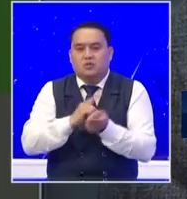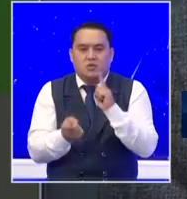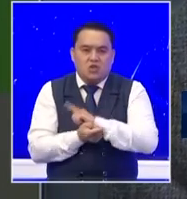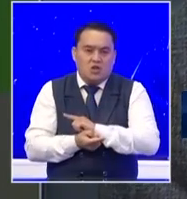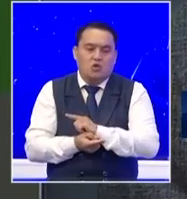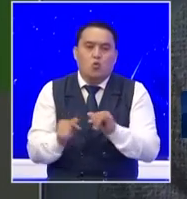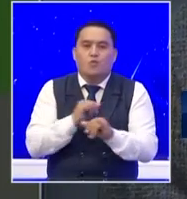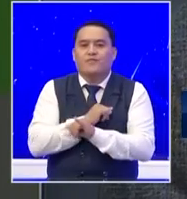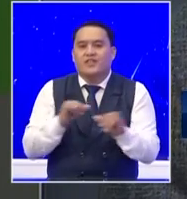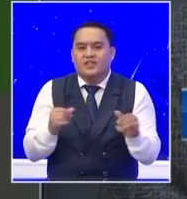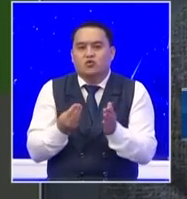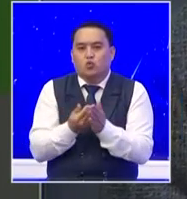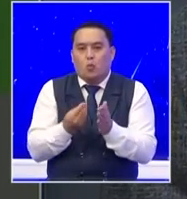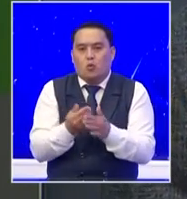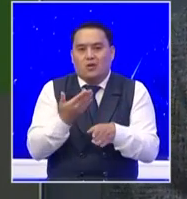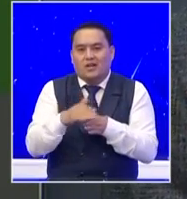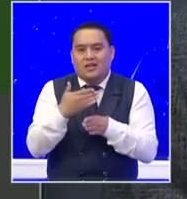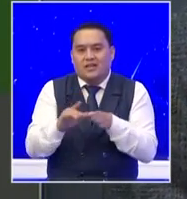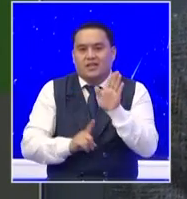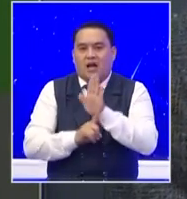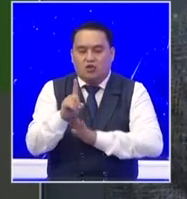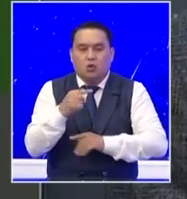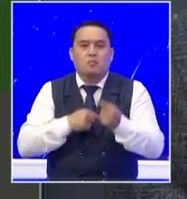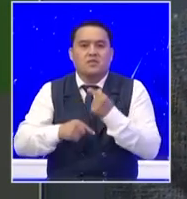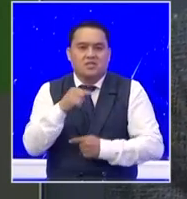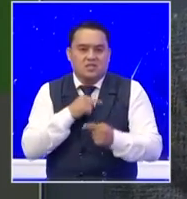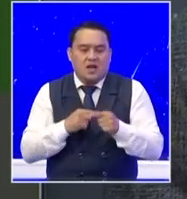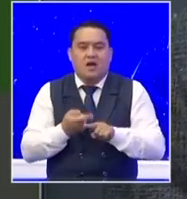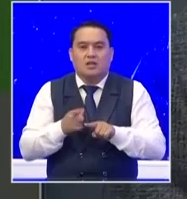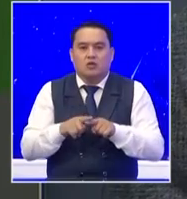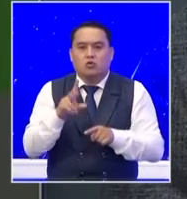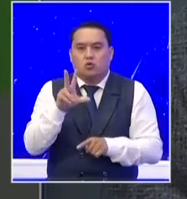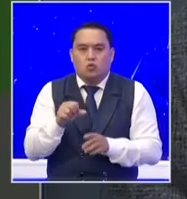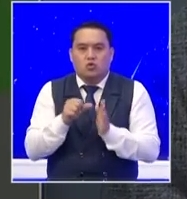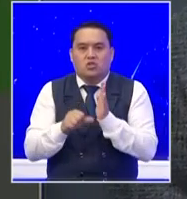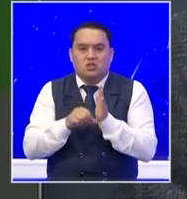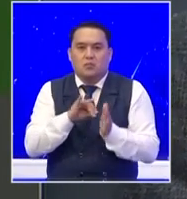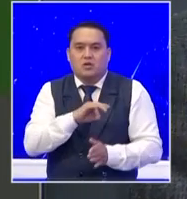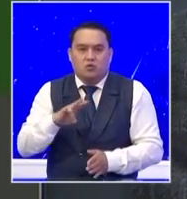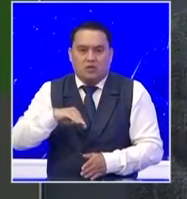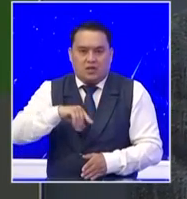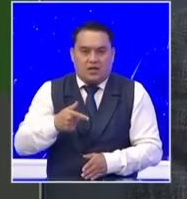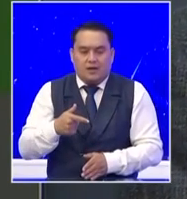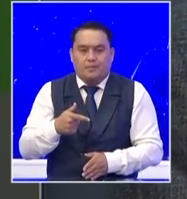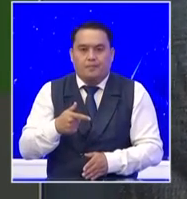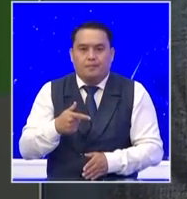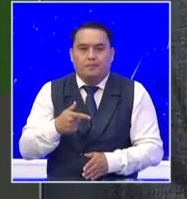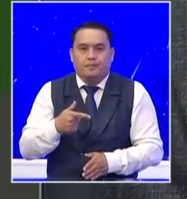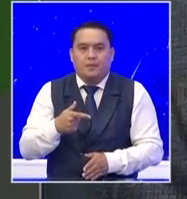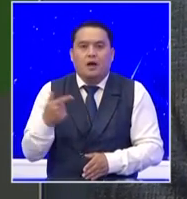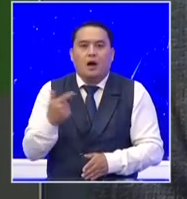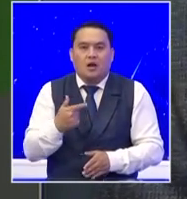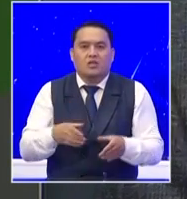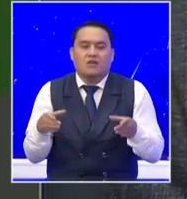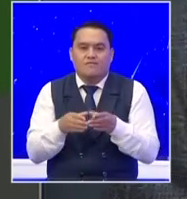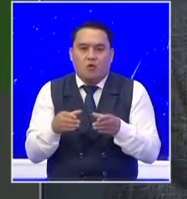увеличена максимальная сумма кредита для начинающих предпринимателей. Это до 360 миллионов тенге, где гарантия